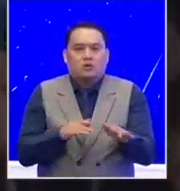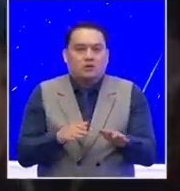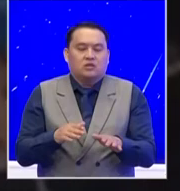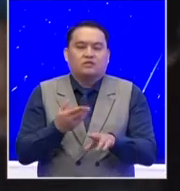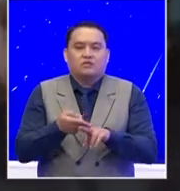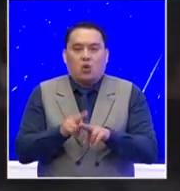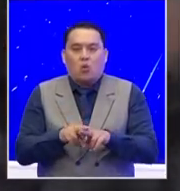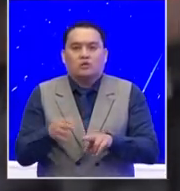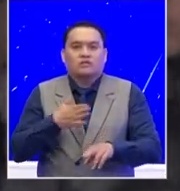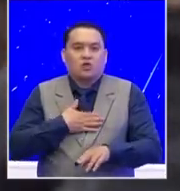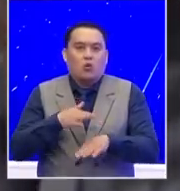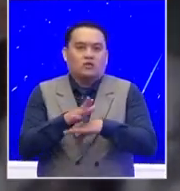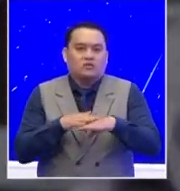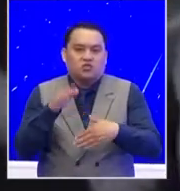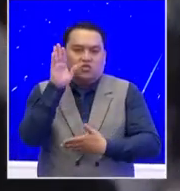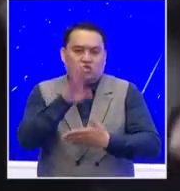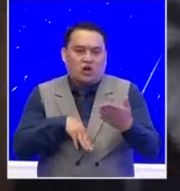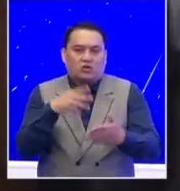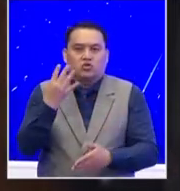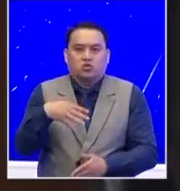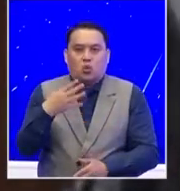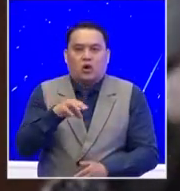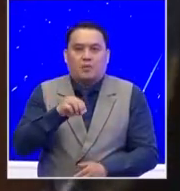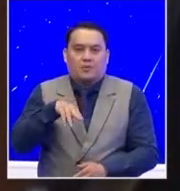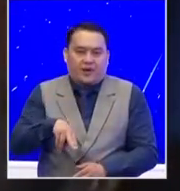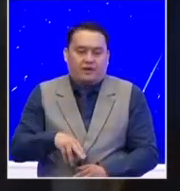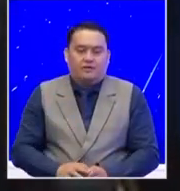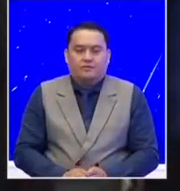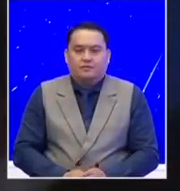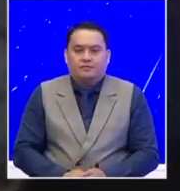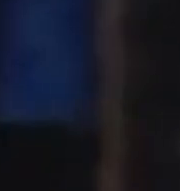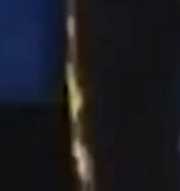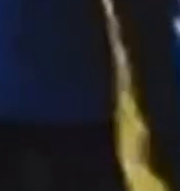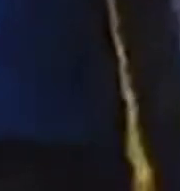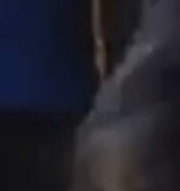раскаялась в содеянном. Ей наложен штраф в размере 40 МРП.